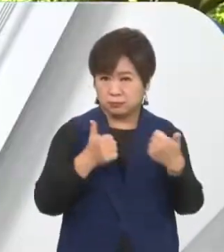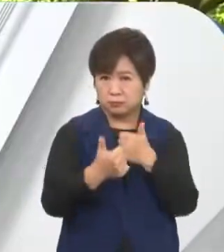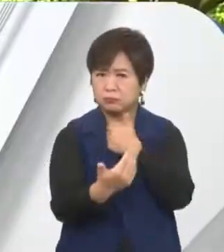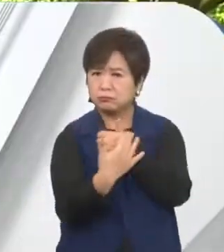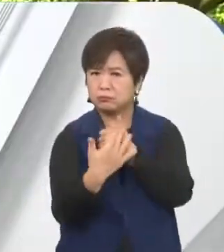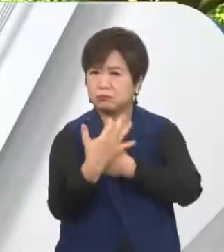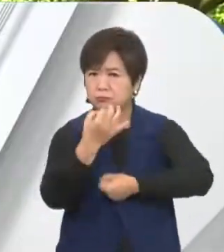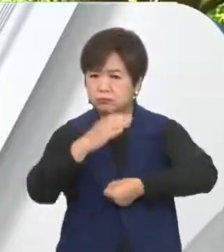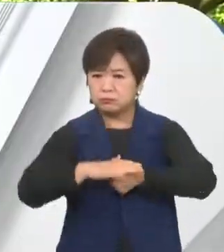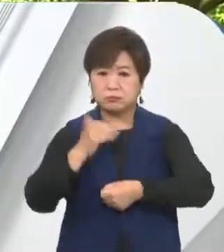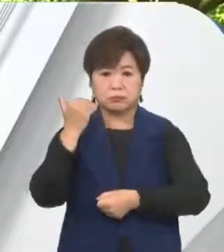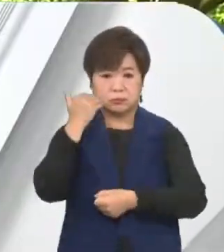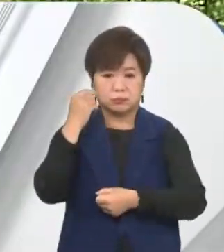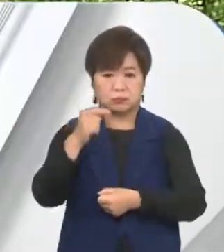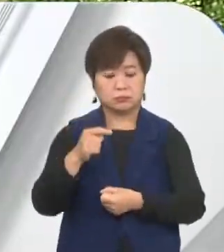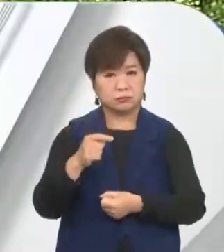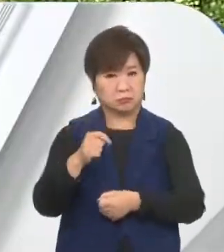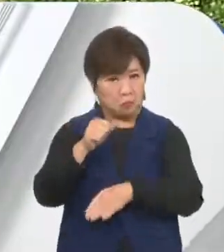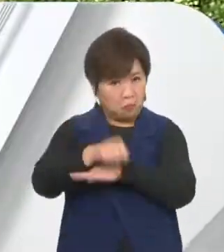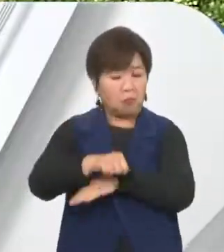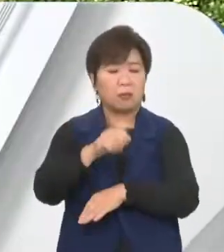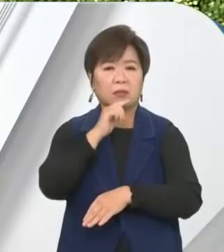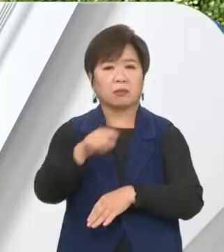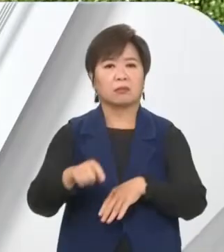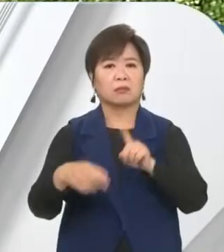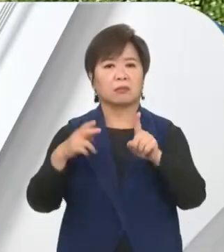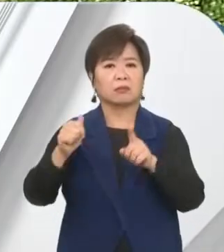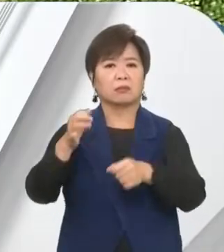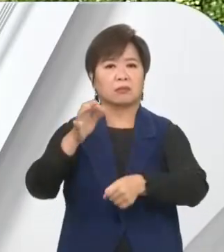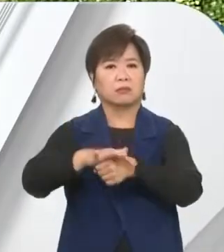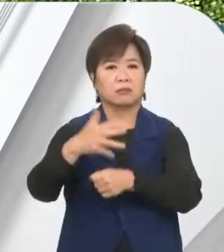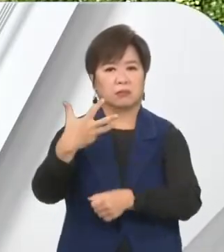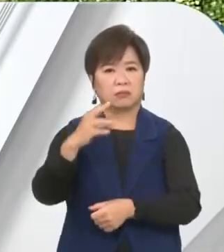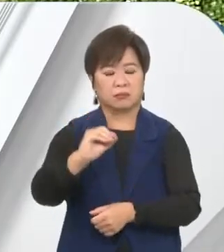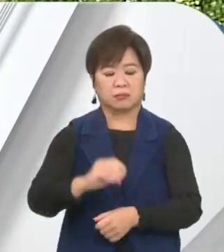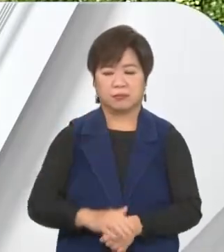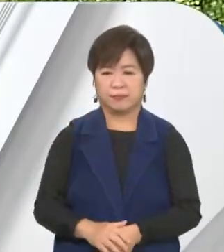补助，希望有够达公顷，做得补助8万元。下个新闻总资讯，苗栗报道。